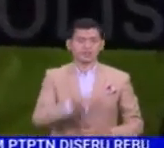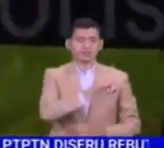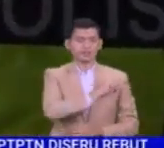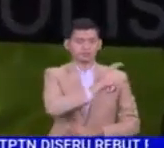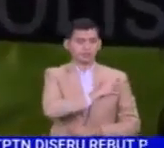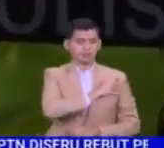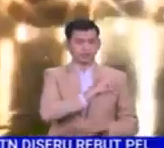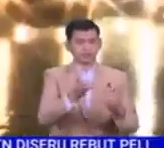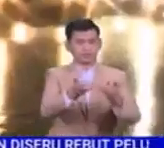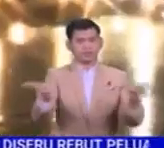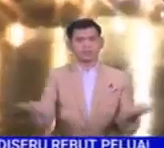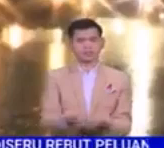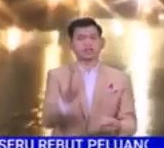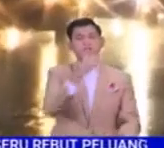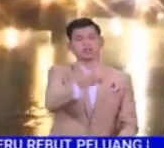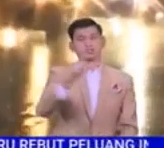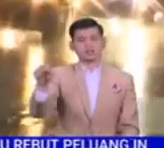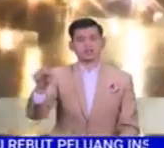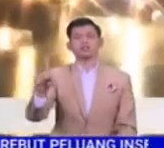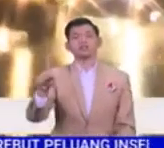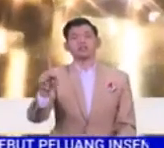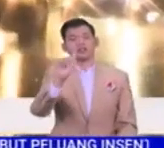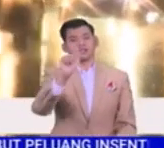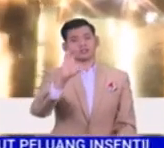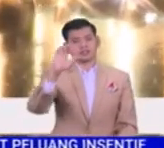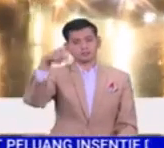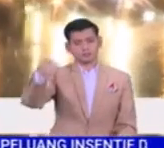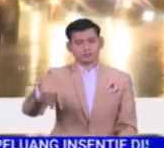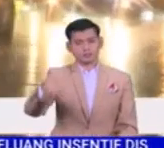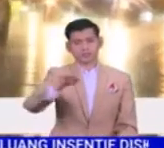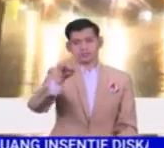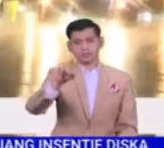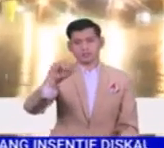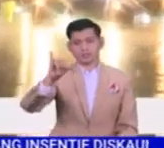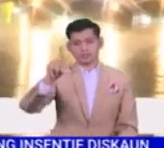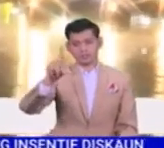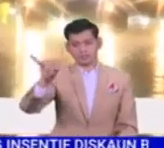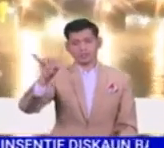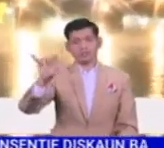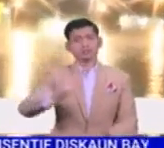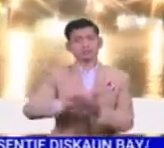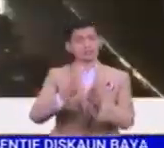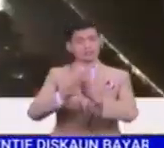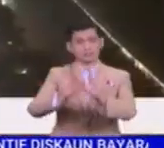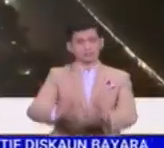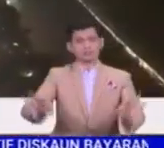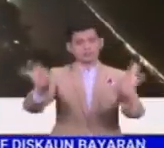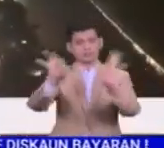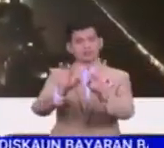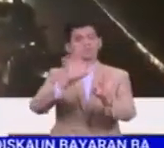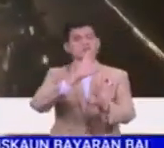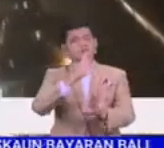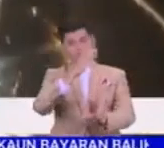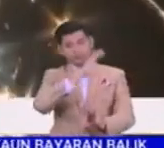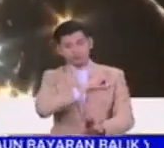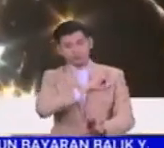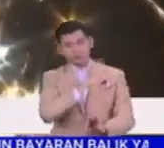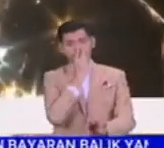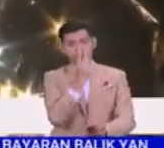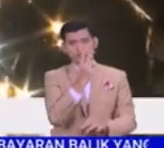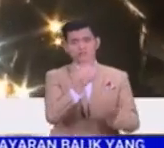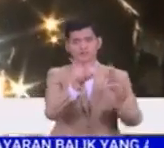Ketua Polis Daerah Kota Kinabalu, ACP Muhammad Zaidi Abdullah berkata, antara menjadi keutamaan pihaknya untuk